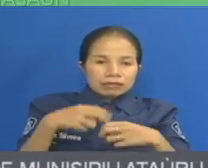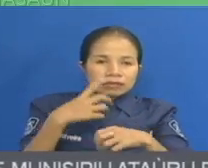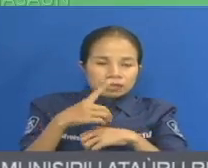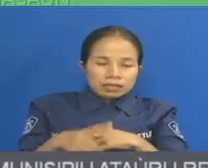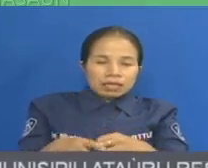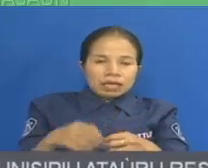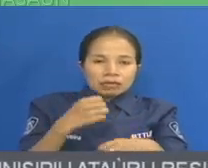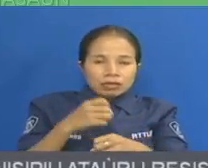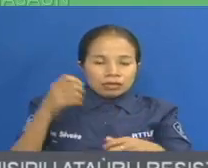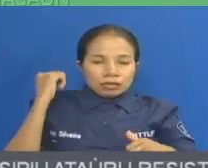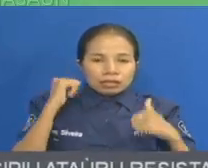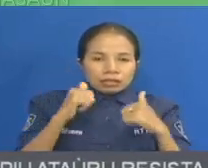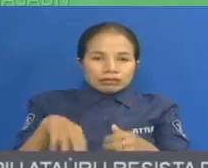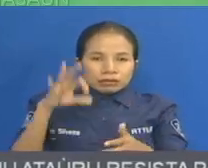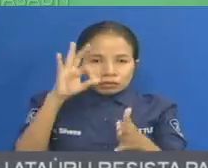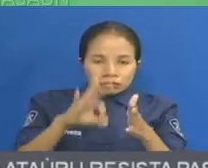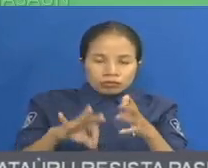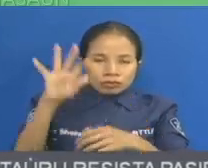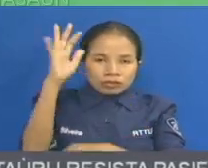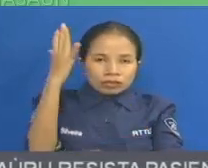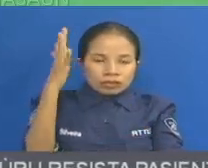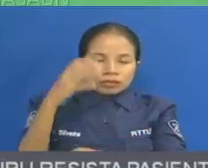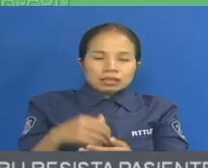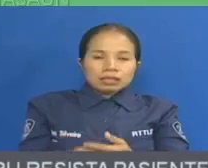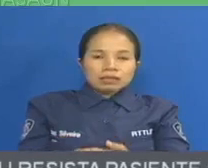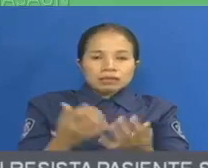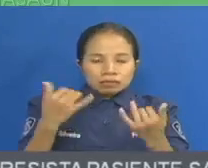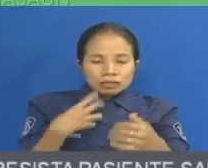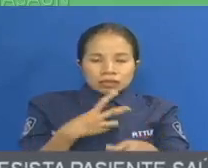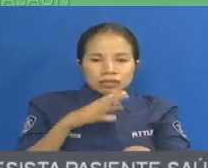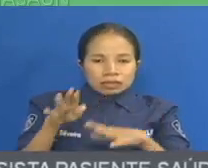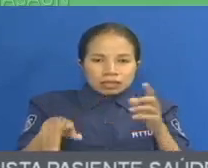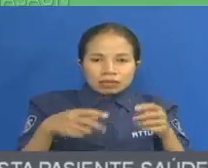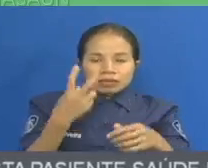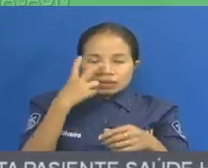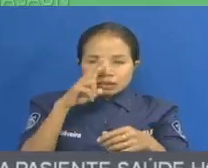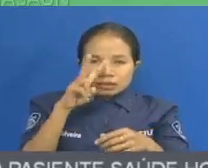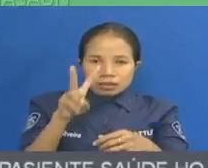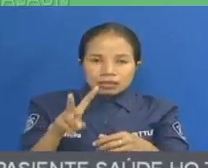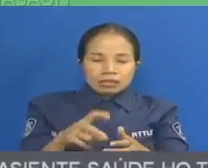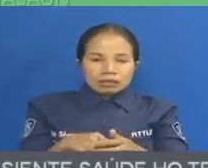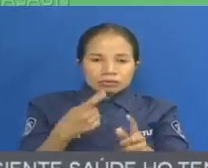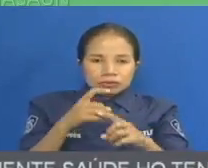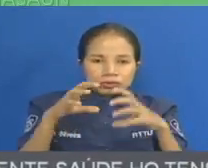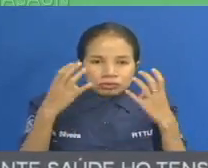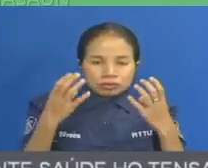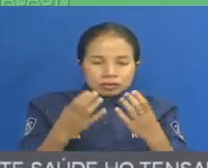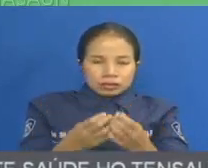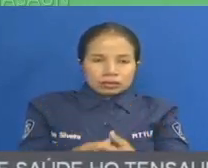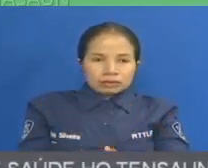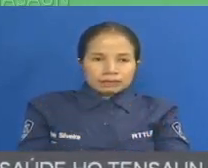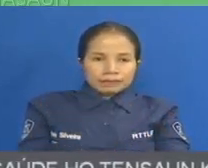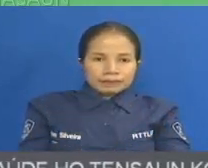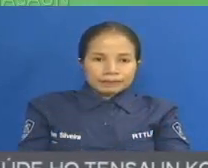reflorestação. Jadi atividade nebe kita uin itali uramutu kenene plano husi komisau gestão desastre